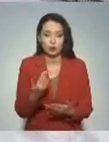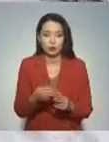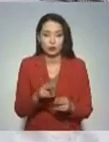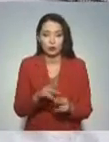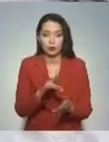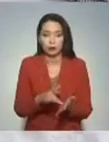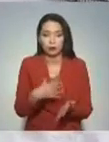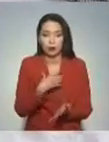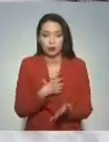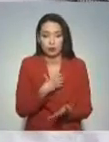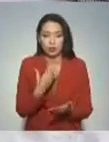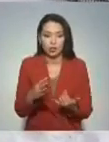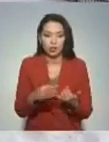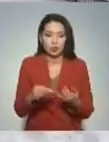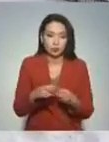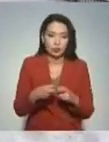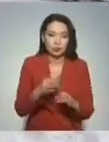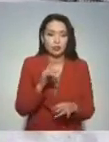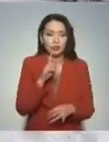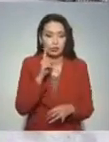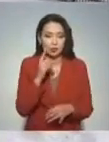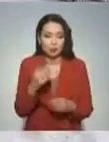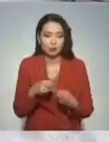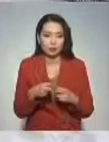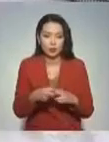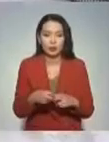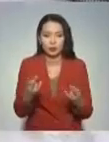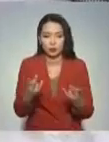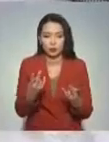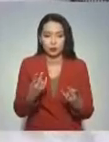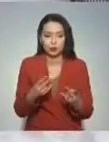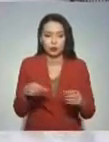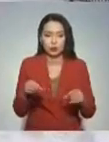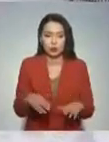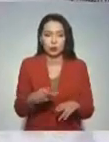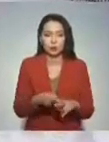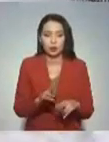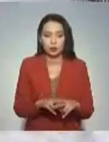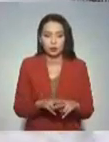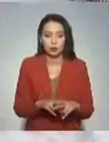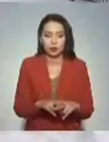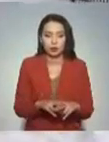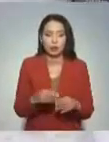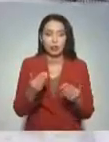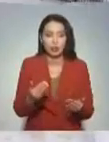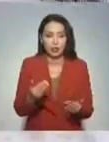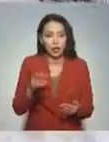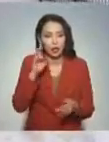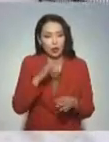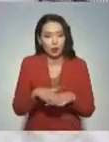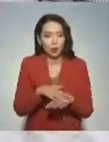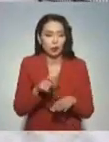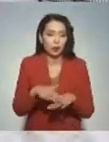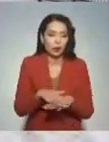ол жер мәселесі мен жастар мәселесі деп ойлаймын. Сондықтан да бұл съезд еліміздің